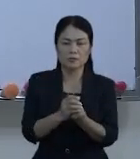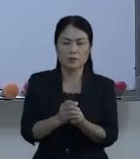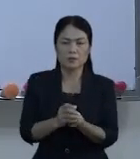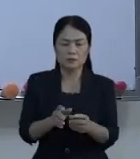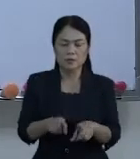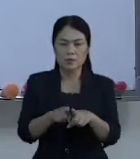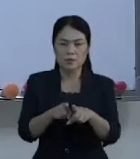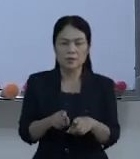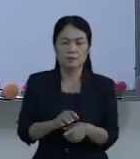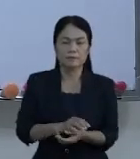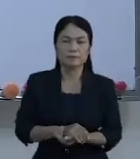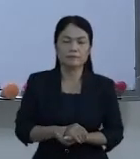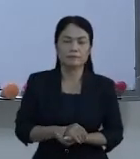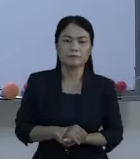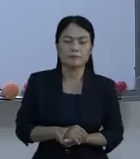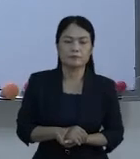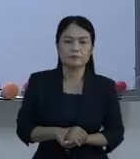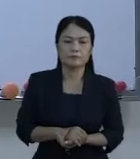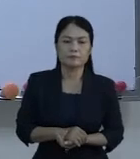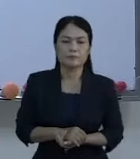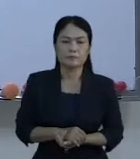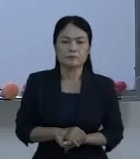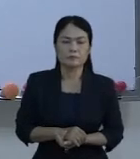và chùm luôn